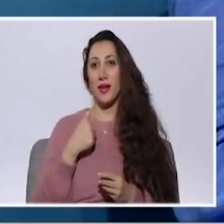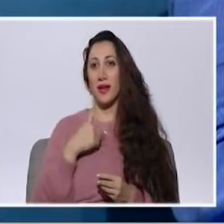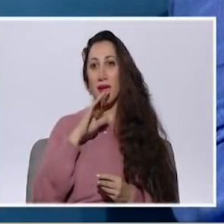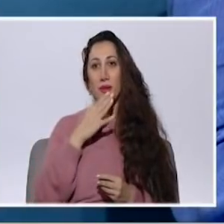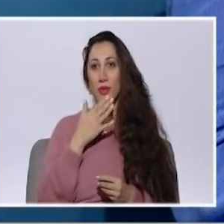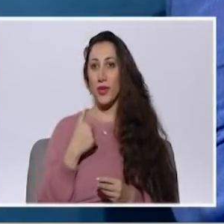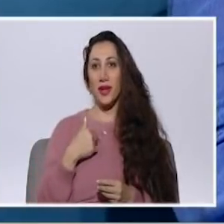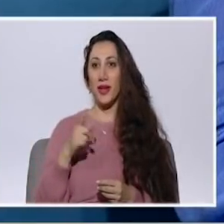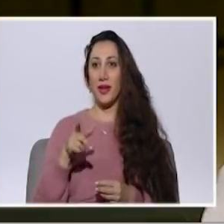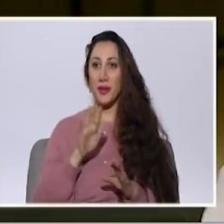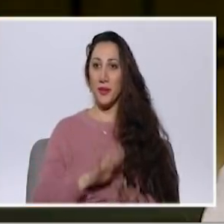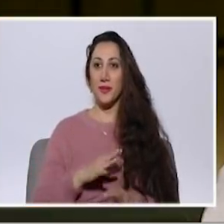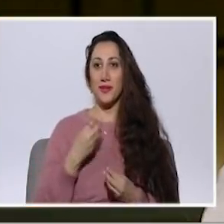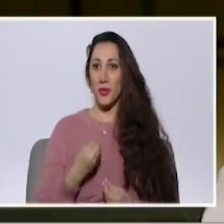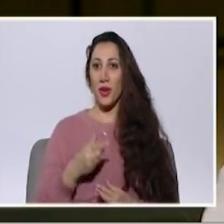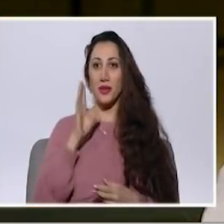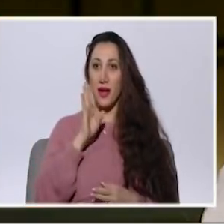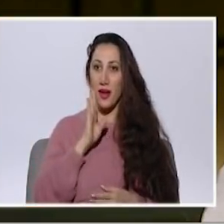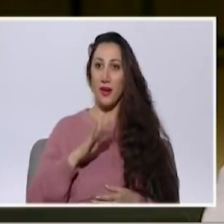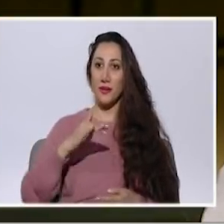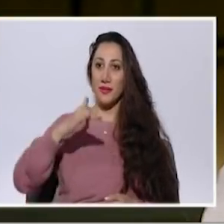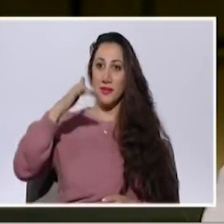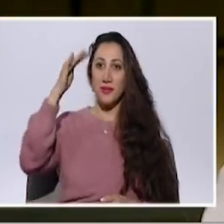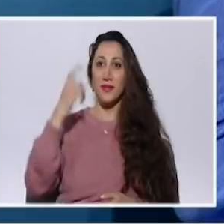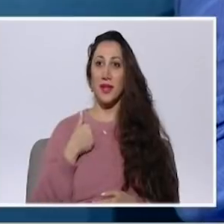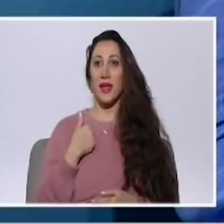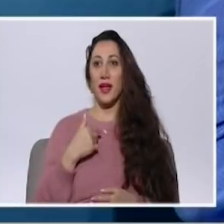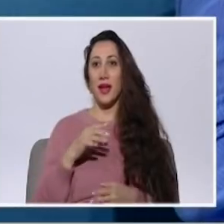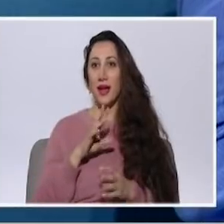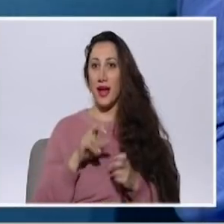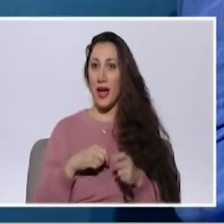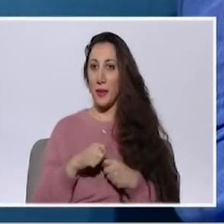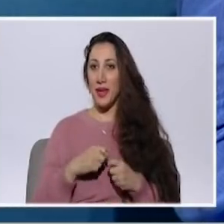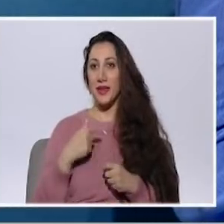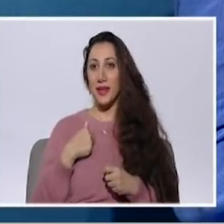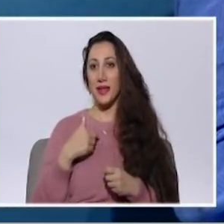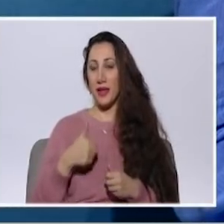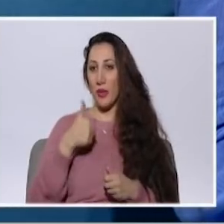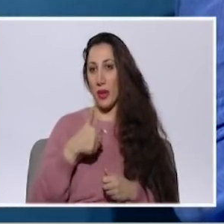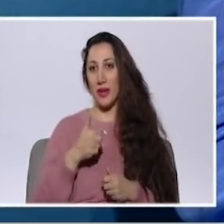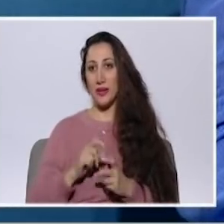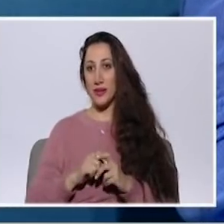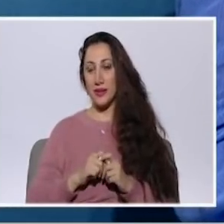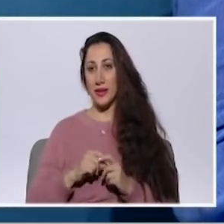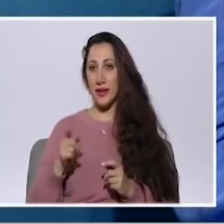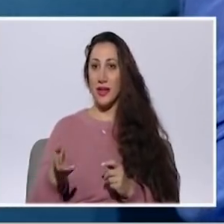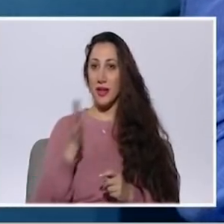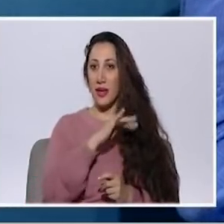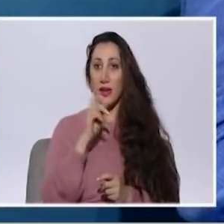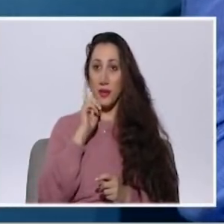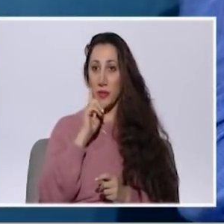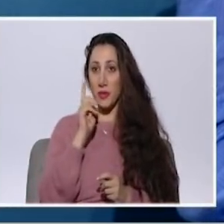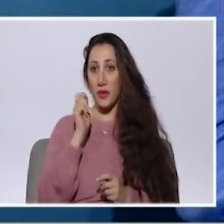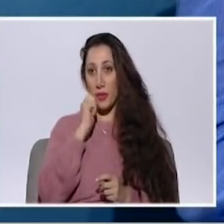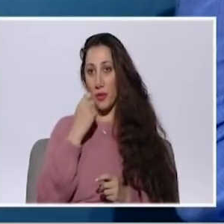لله معيشاها عيشه كريمه. هتبقى حضرتك عملت حاجه في الحياه، في رساله اديتها، يعني حتى لو رجعت لوالدتها او